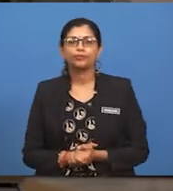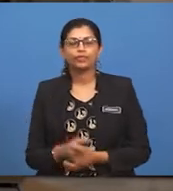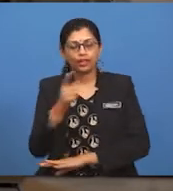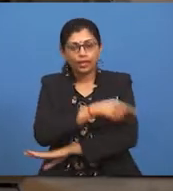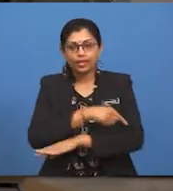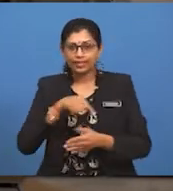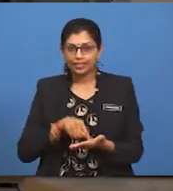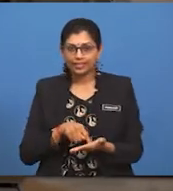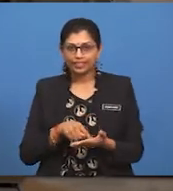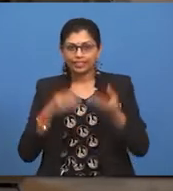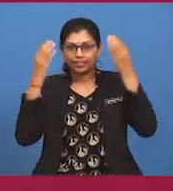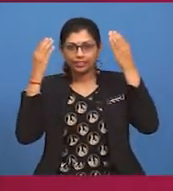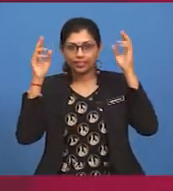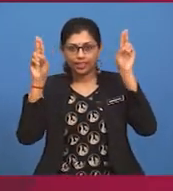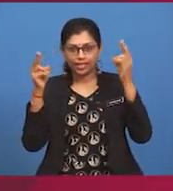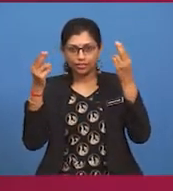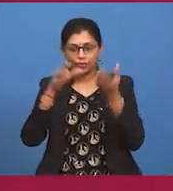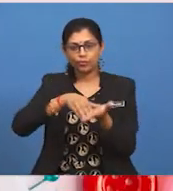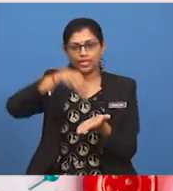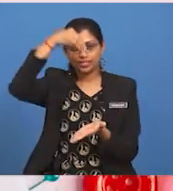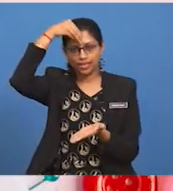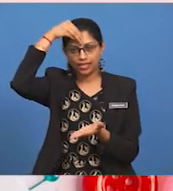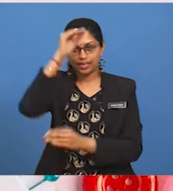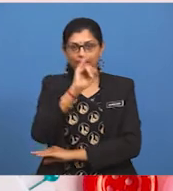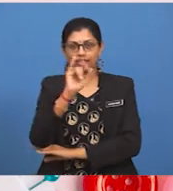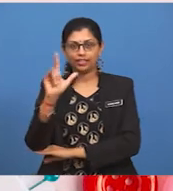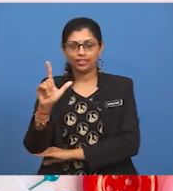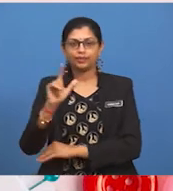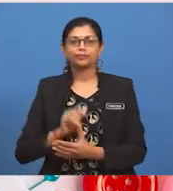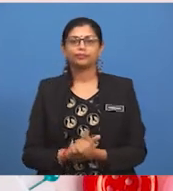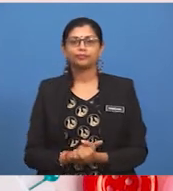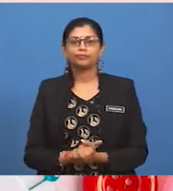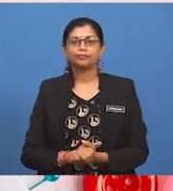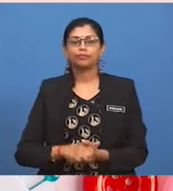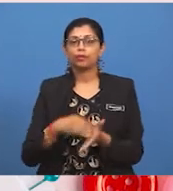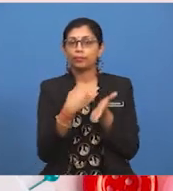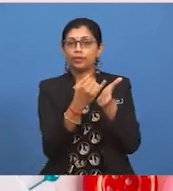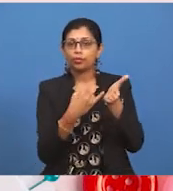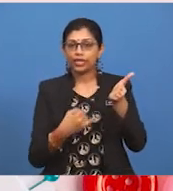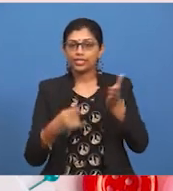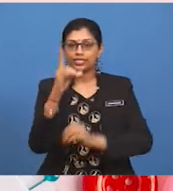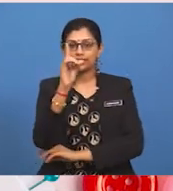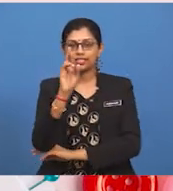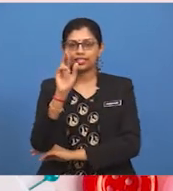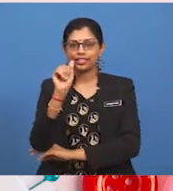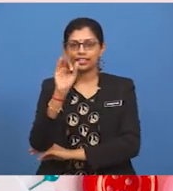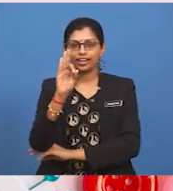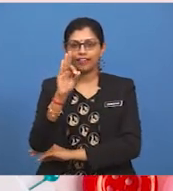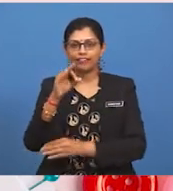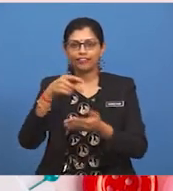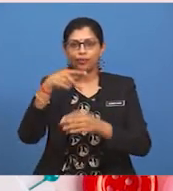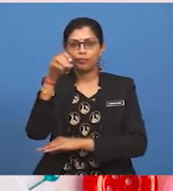kali ini, tajuk pembelajaran ialah Kompetensi 3 Menjawab Pola untuk Kursus Berkod